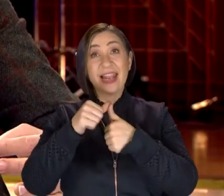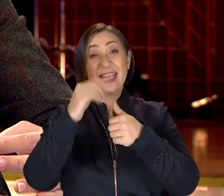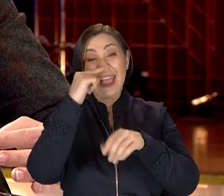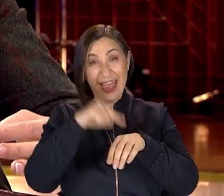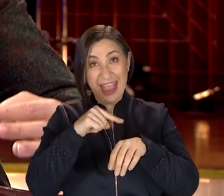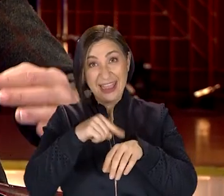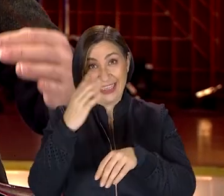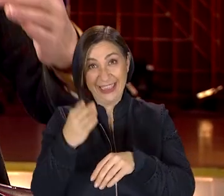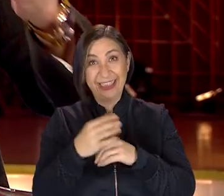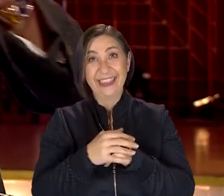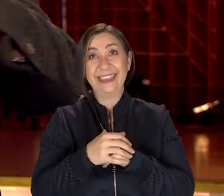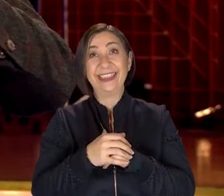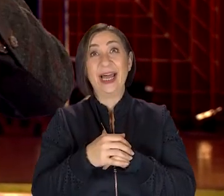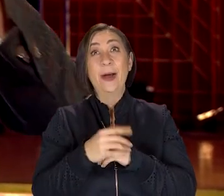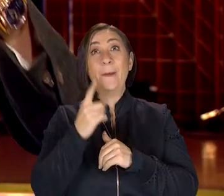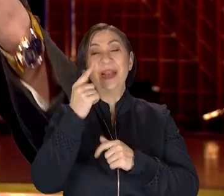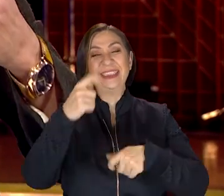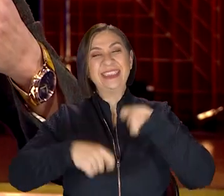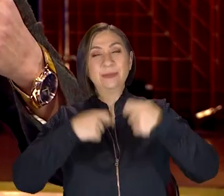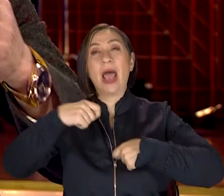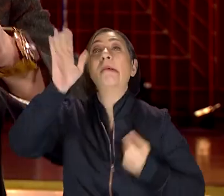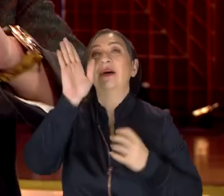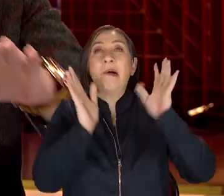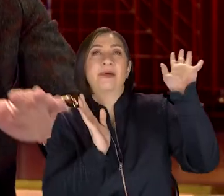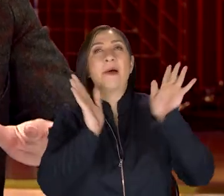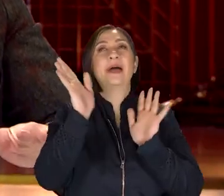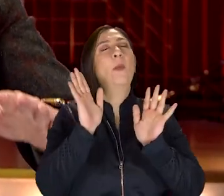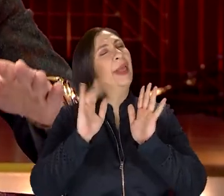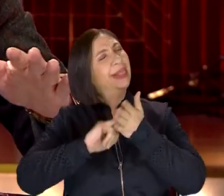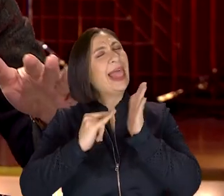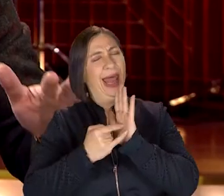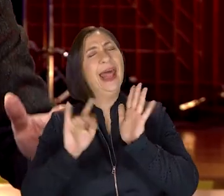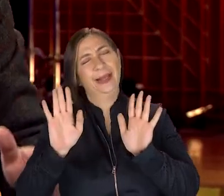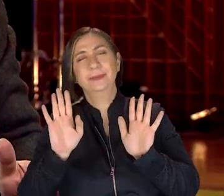inanan. Biraz saçma sapan hareketleri var. Hoş görülebilir.